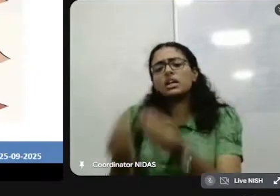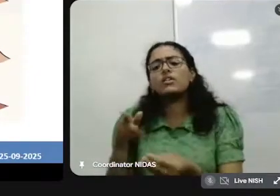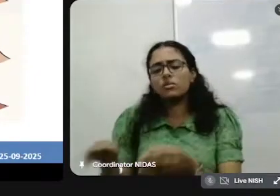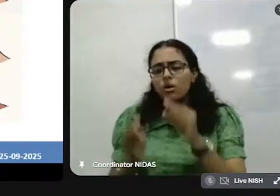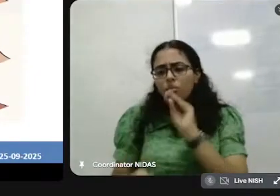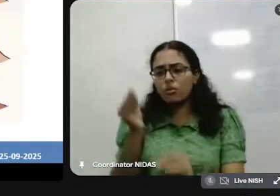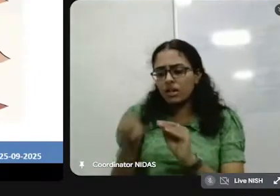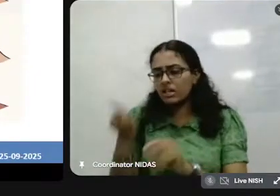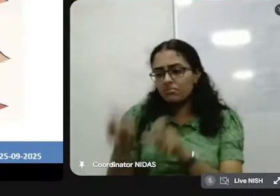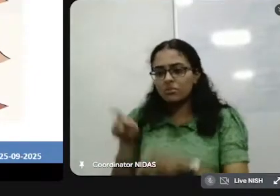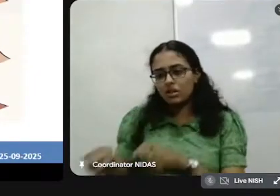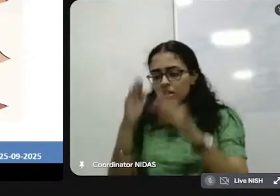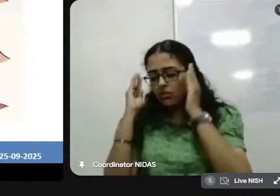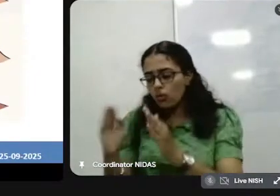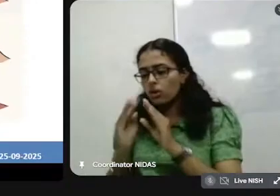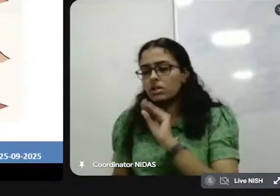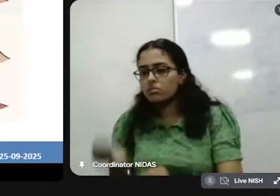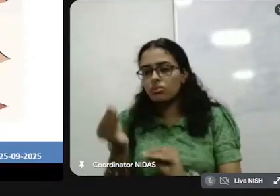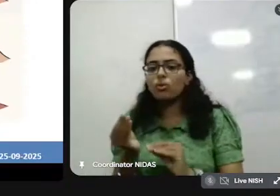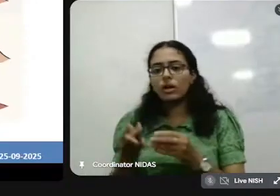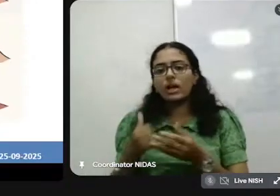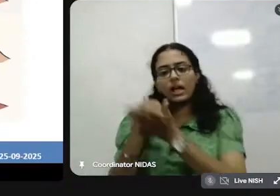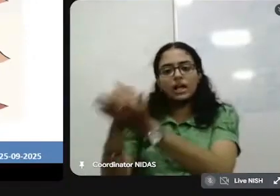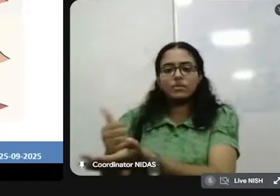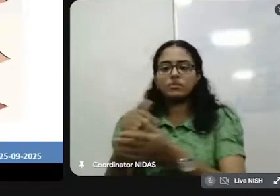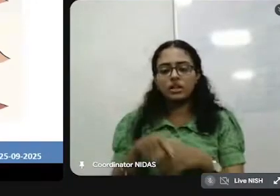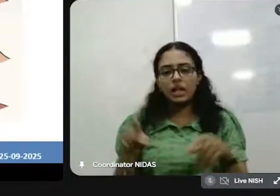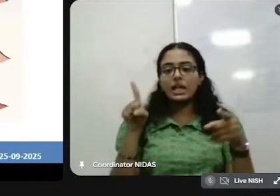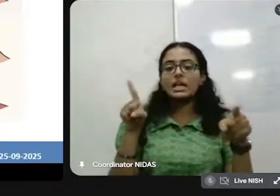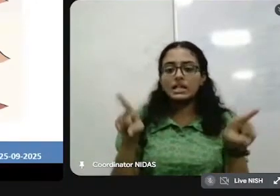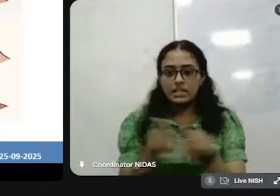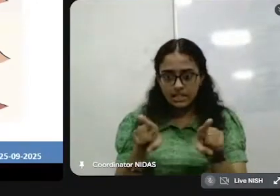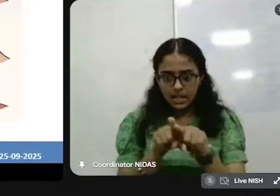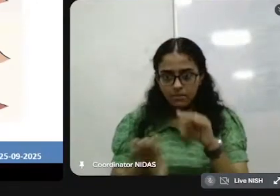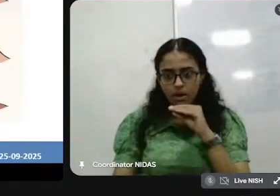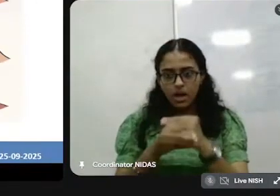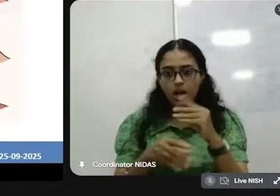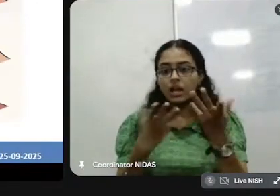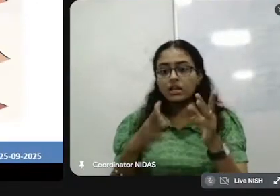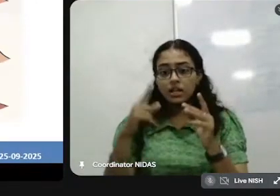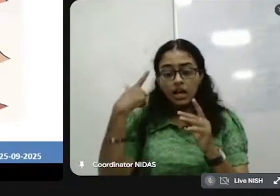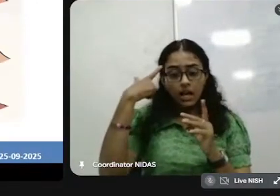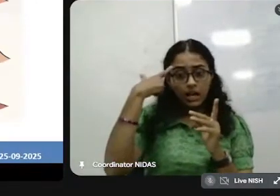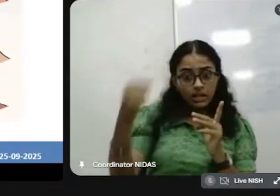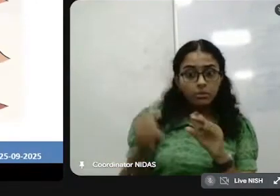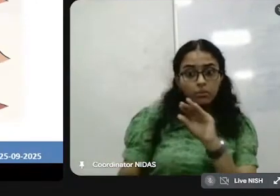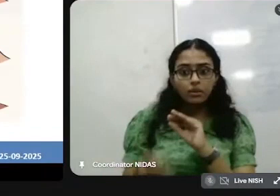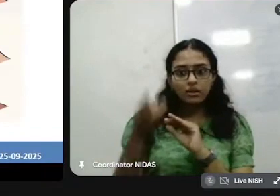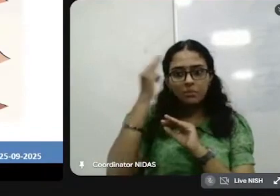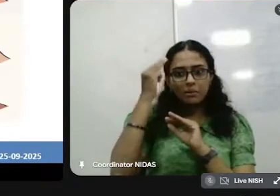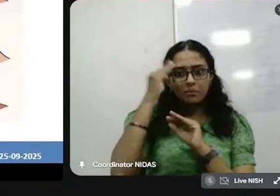ശ്രദ്ധ കൂട്ടാൻ വേണ്ടിയിട്ട് നമുക്ക് വീട്ടിൽ കൊടുക്കാൻ പറ്റാവുന്നതാണ്. അതേപോലെ തന്നെ ഓർമ്മ കൂട്ടാൻ വേണ്ടിയിട്ട് നമുക്ക് എന്തൊക്കെ ചെയ്യാന്ന്